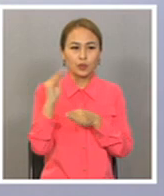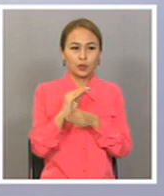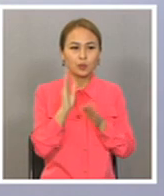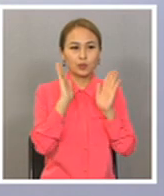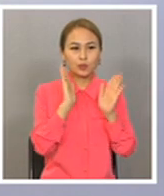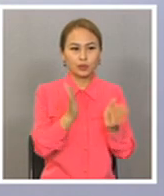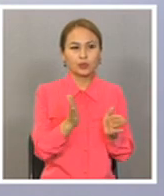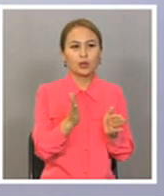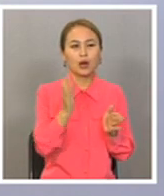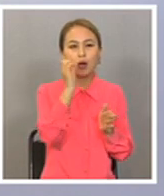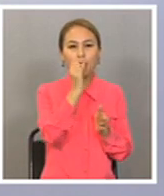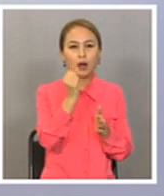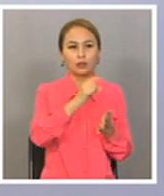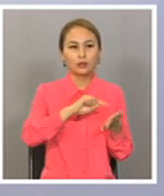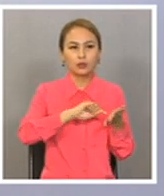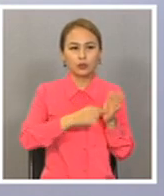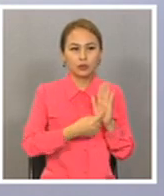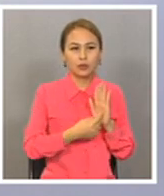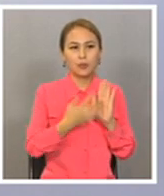А нүктесінің координатасы